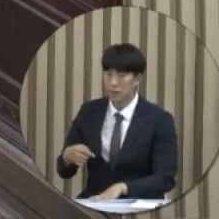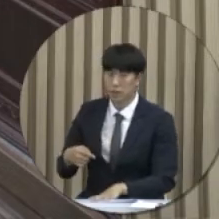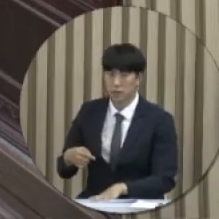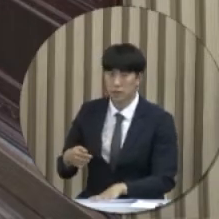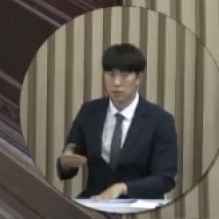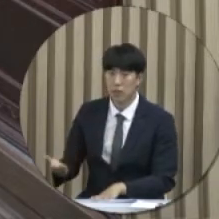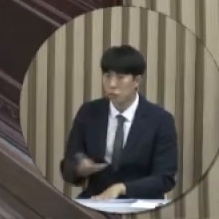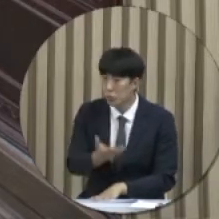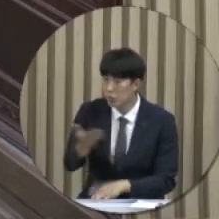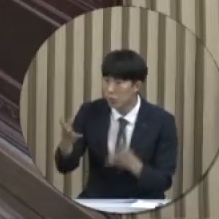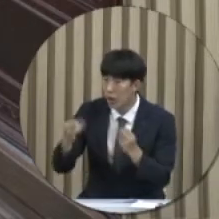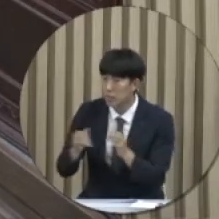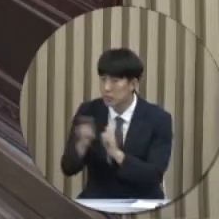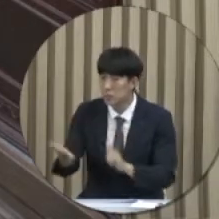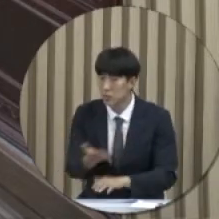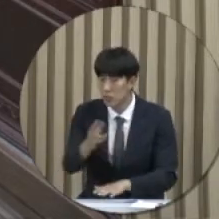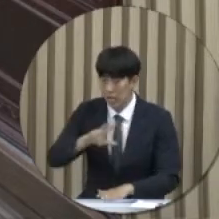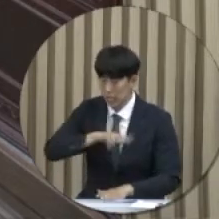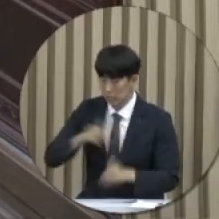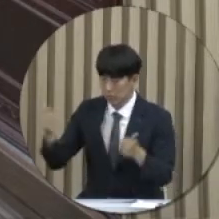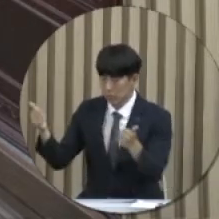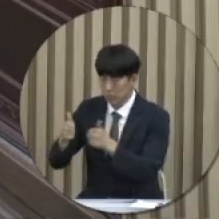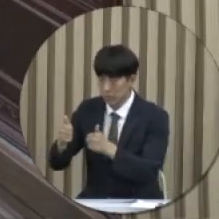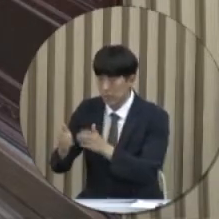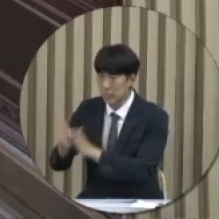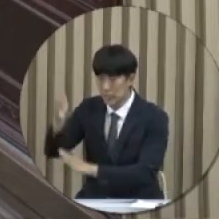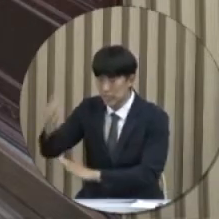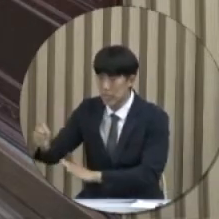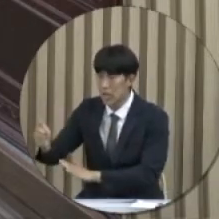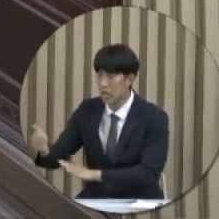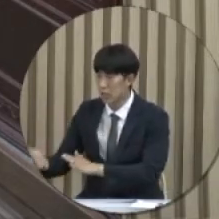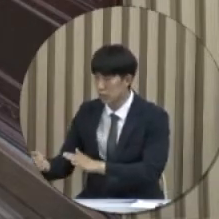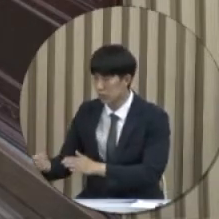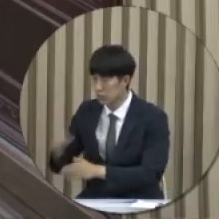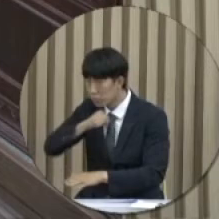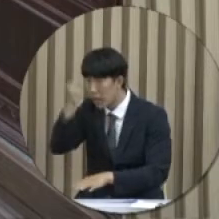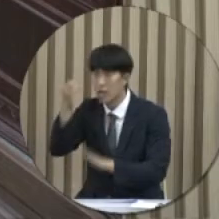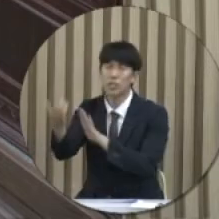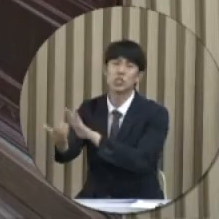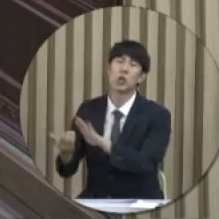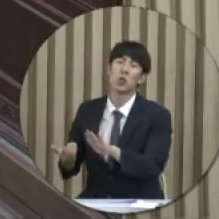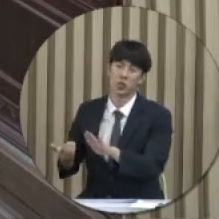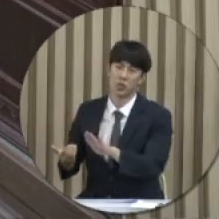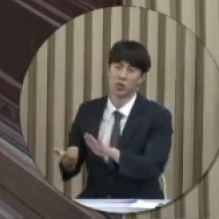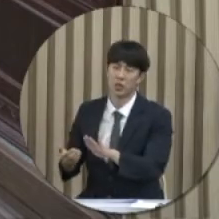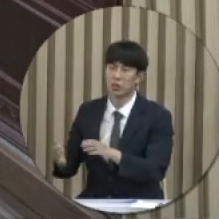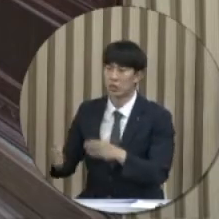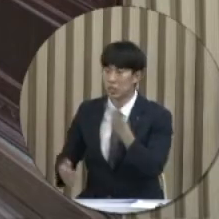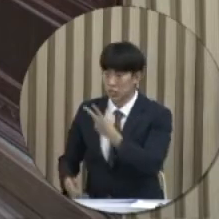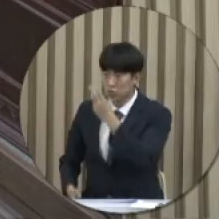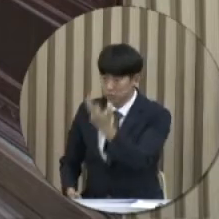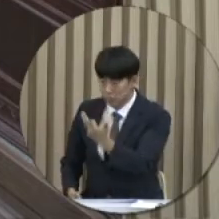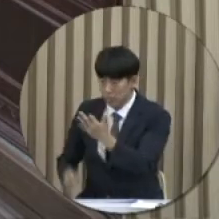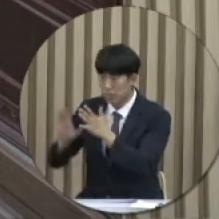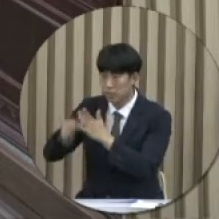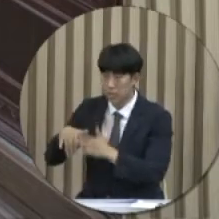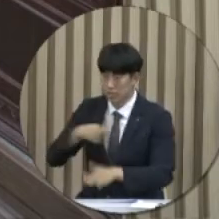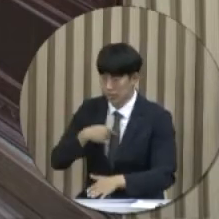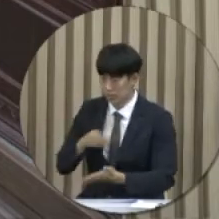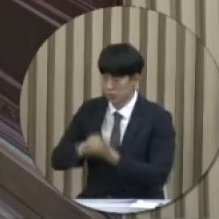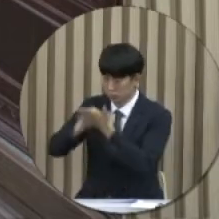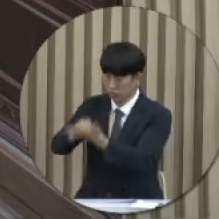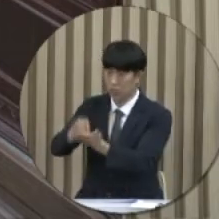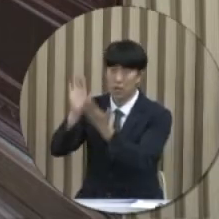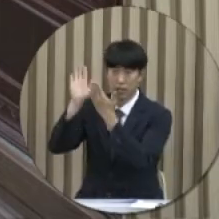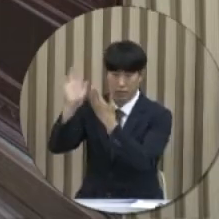분들 상당한 분들이 시의원이나 시장을 하기 전이었고요. 그 2018년도에 저희가 취임을 하고